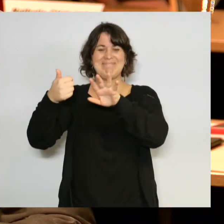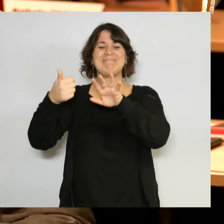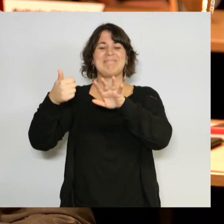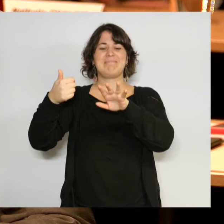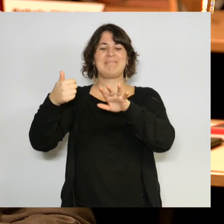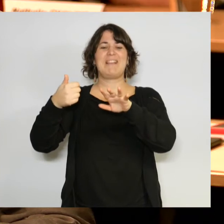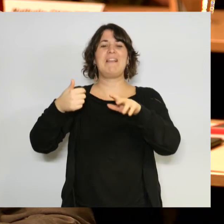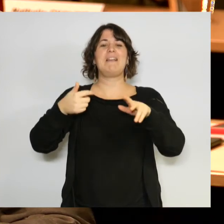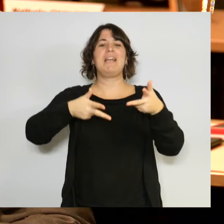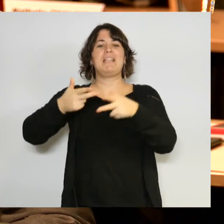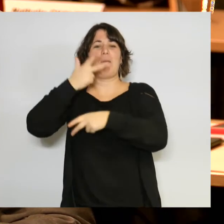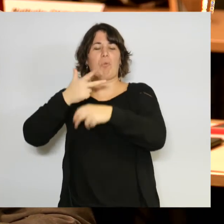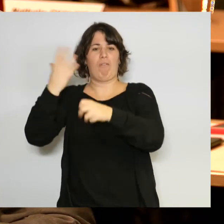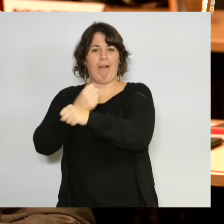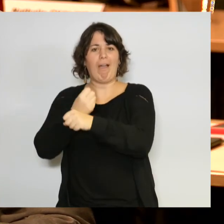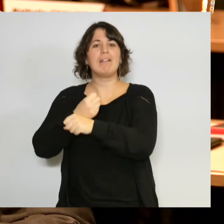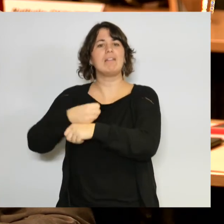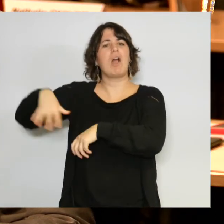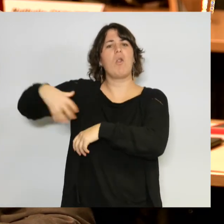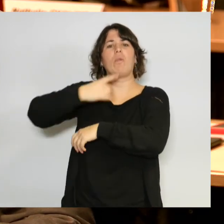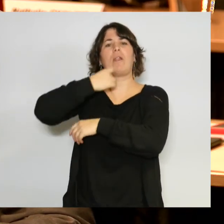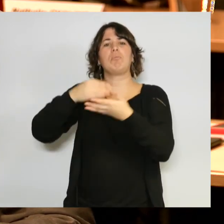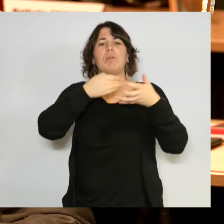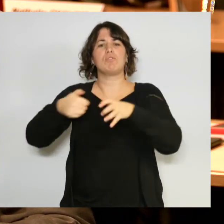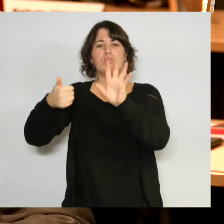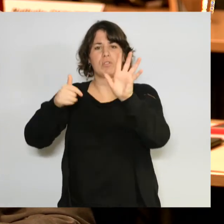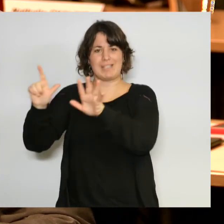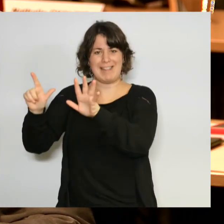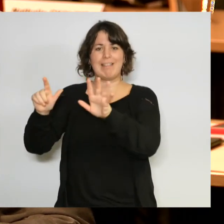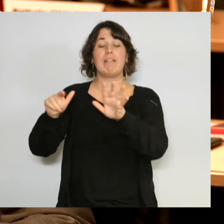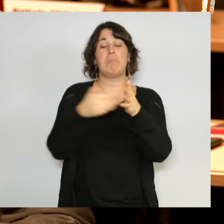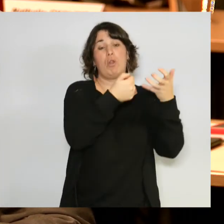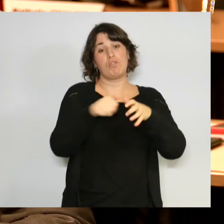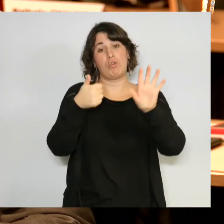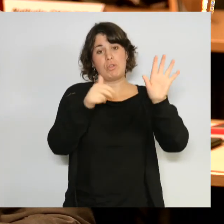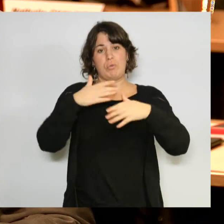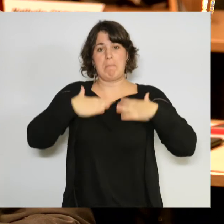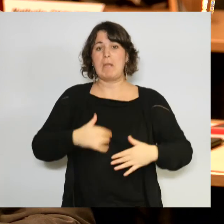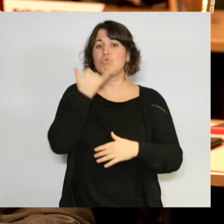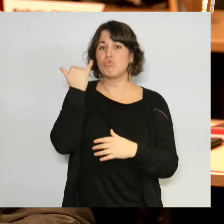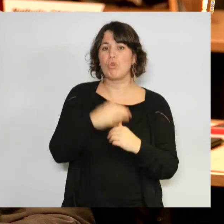d'étape. Lanterne rouge en 67, à portée de maillot jaune en 68. Il était au départ de Brest en